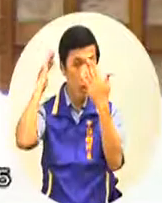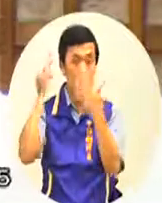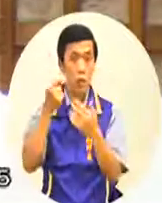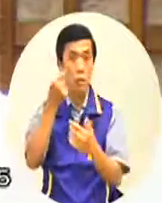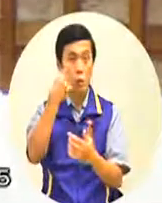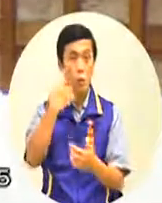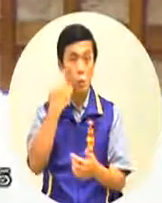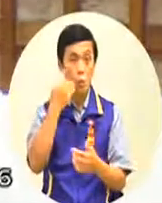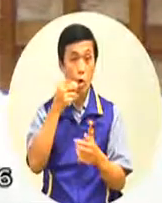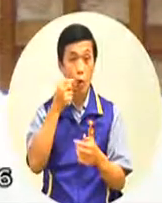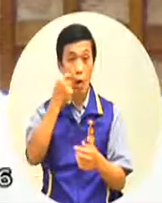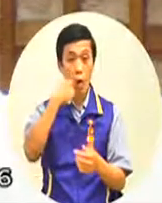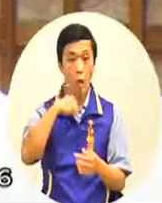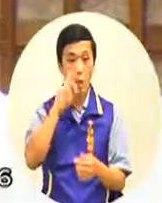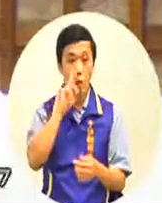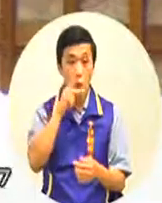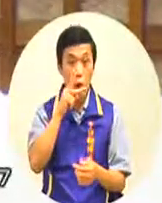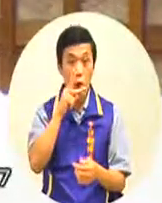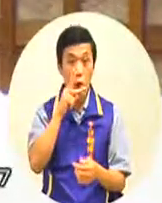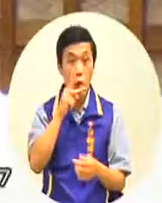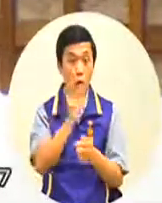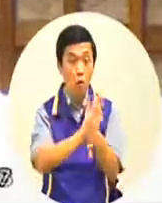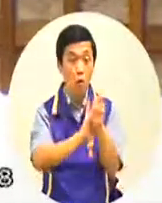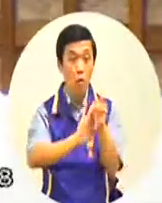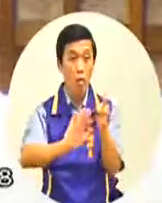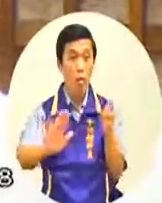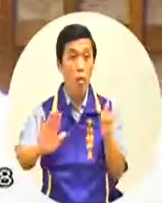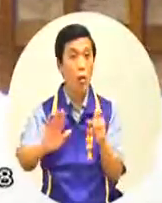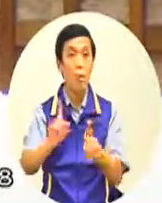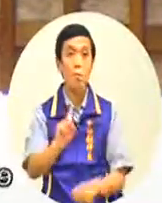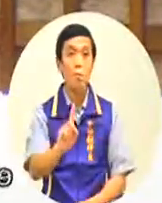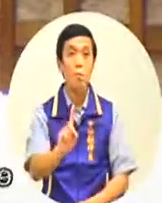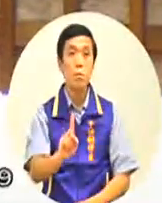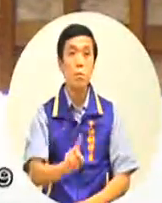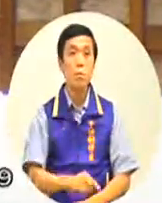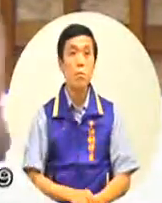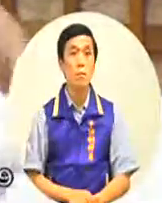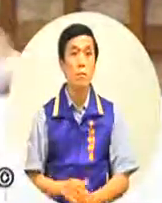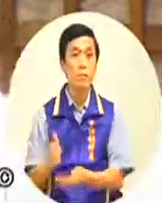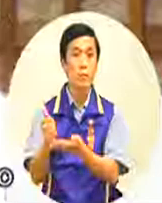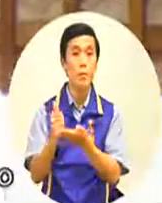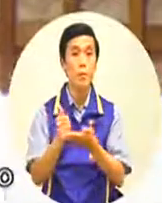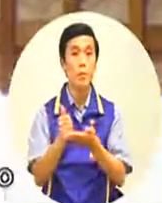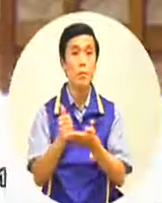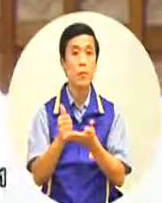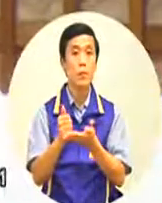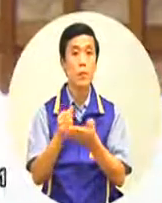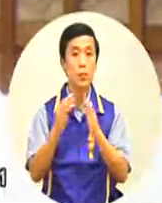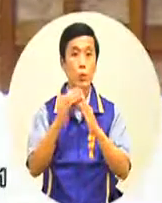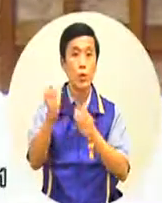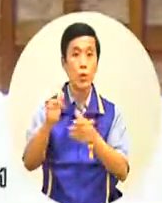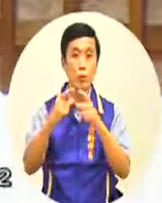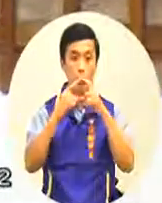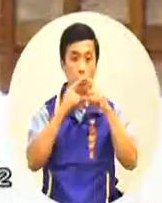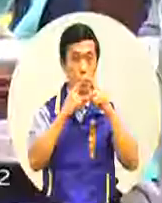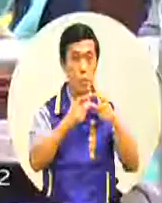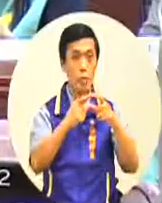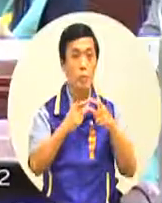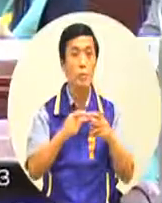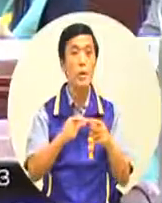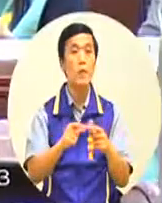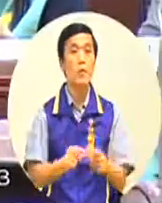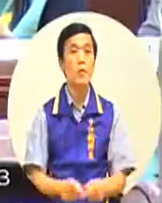伊，会产生什么结果无啊？来，主席啊， 姚局长答复。 好，